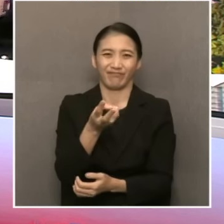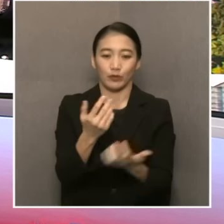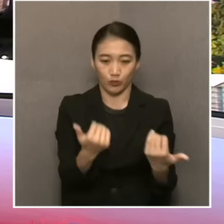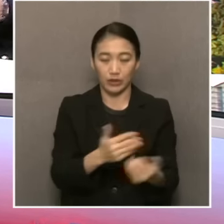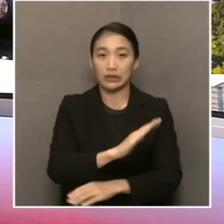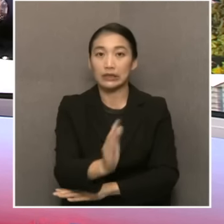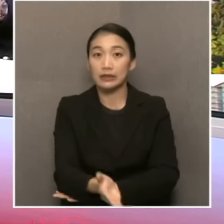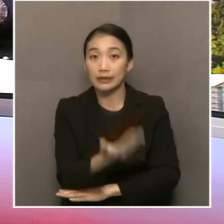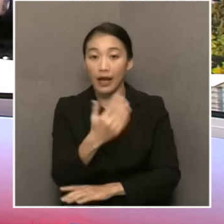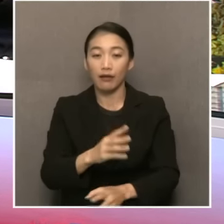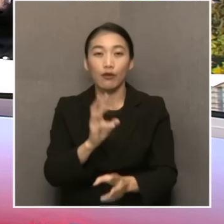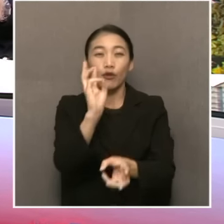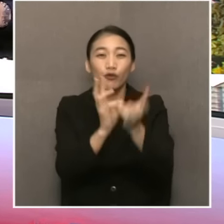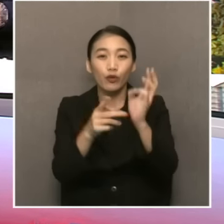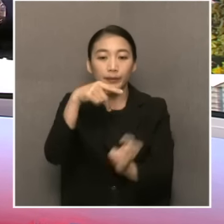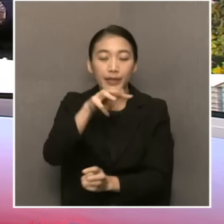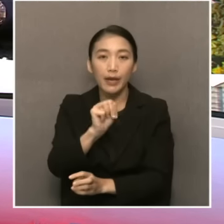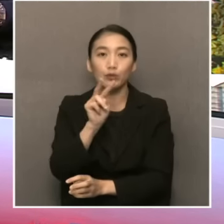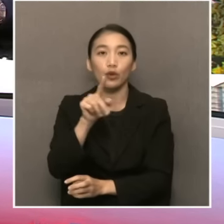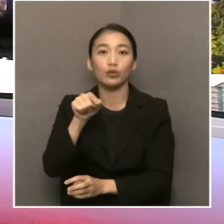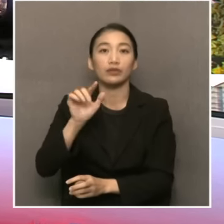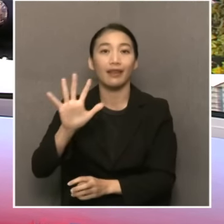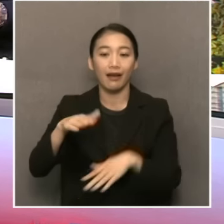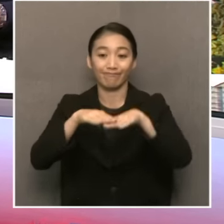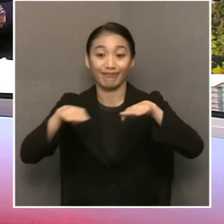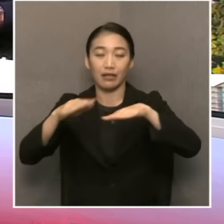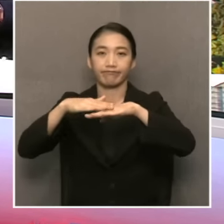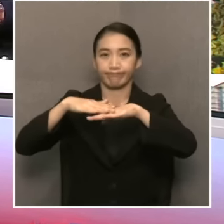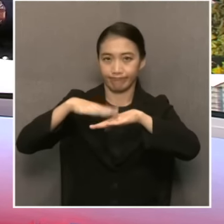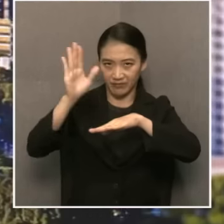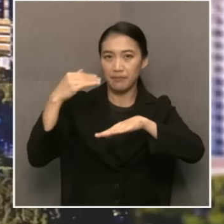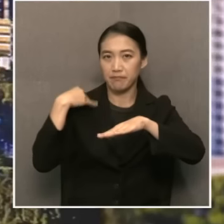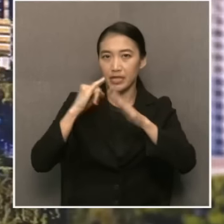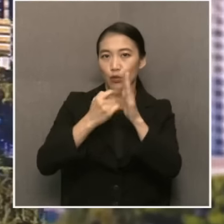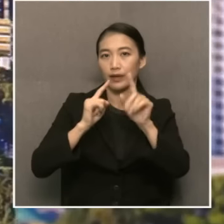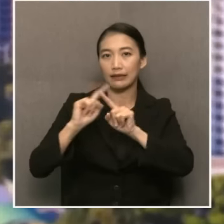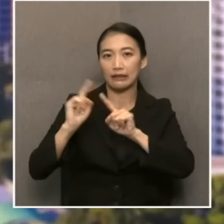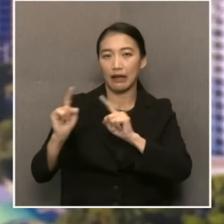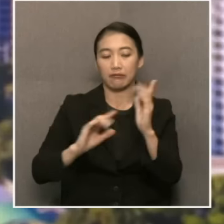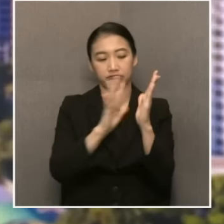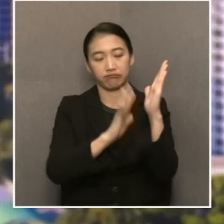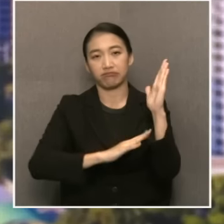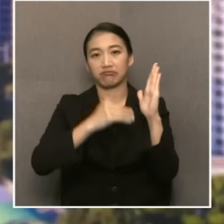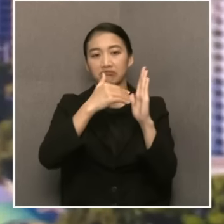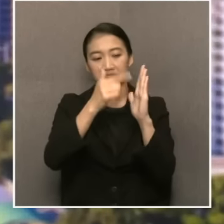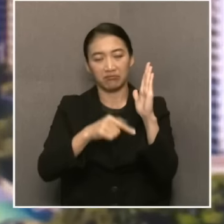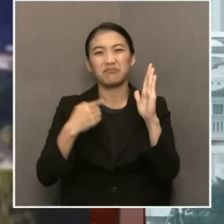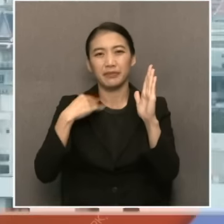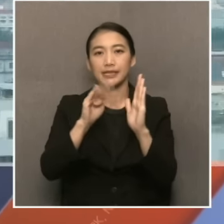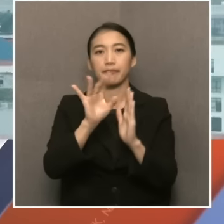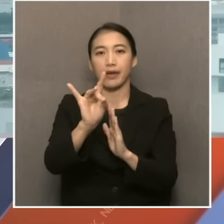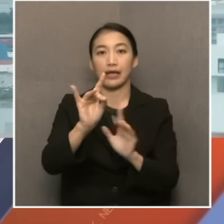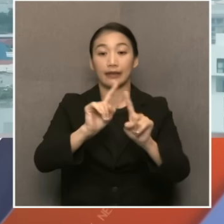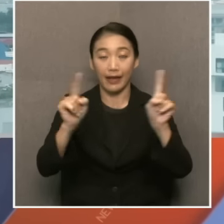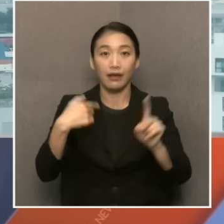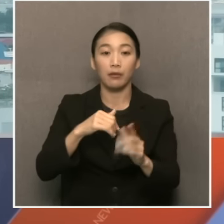คะค่าฝุ่น PM 2.5 เกินค่ามาตรฐานใน48พื้นที่ทั่วประเทศนะคะแล้วก็ในจำนวนนี้ค่ะมี7แห่งด้วยกันนะ